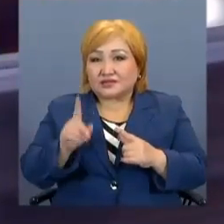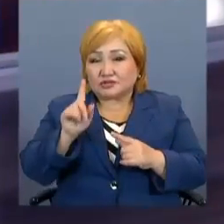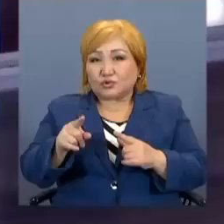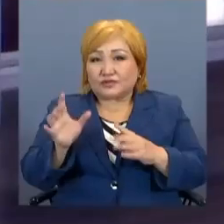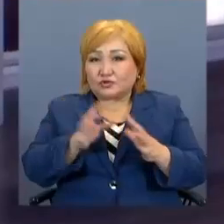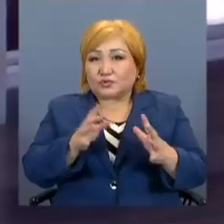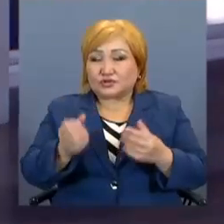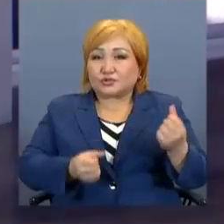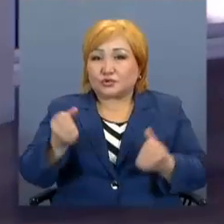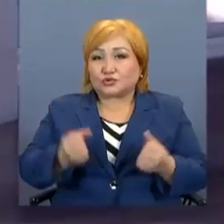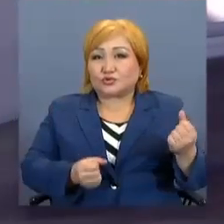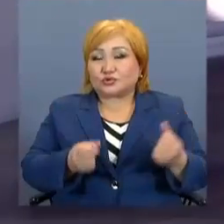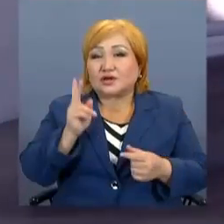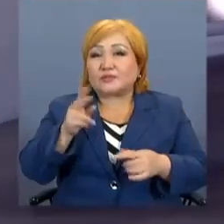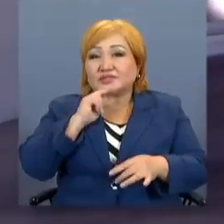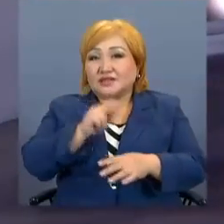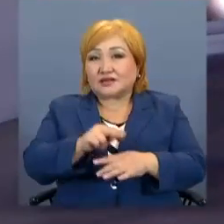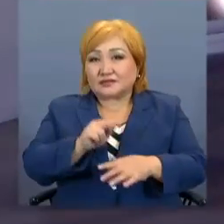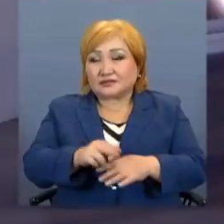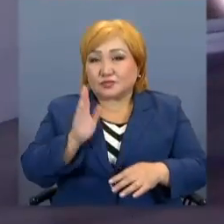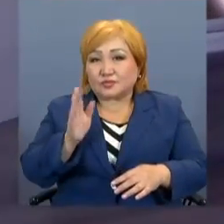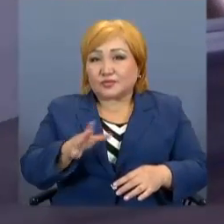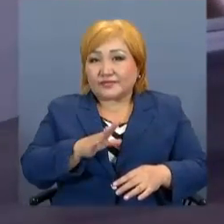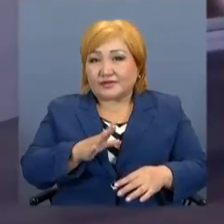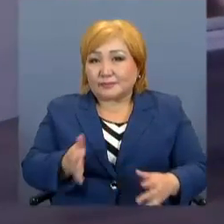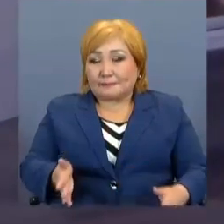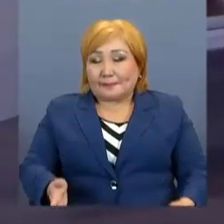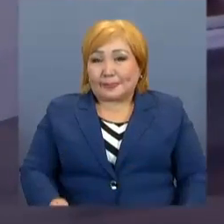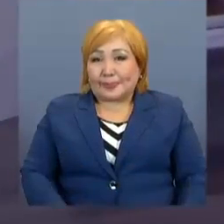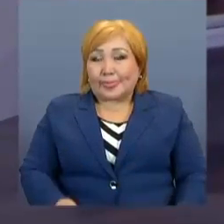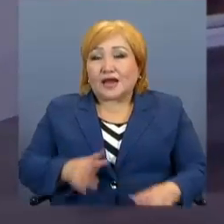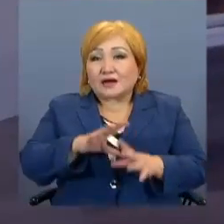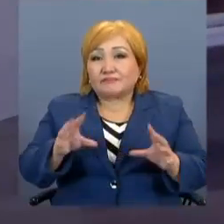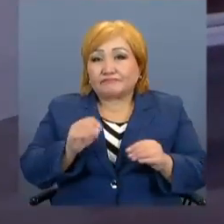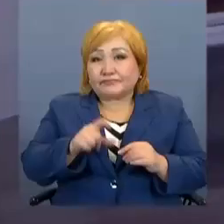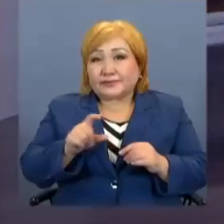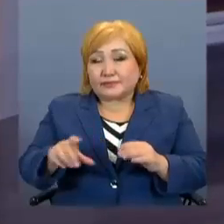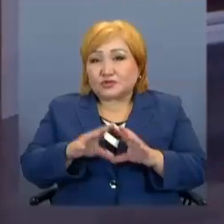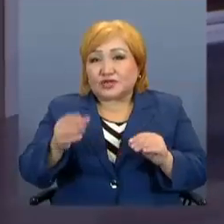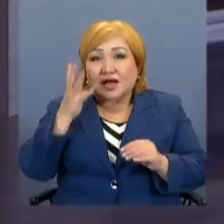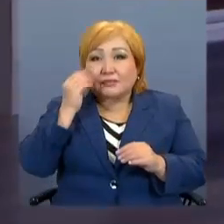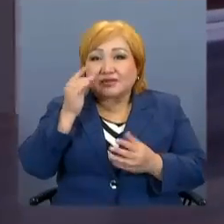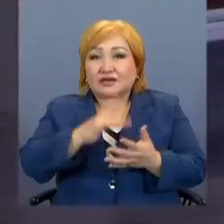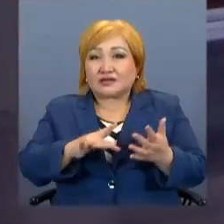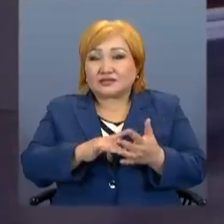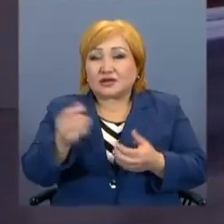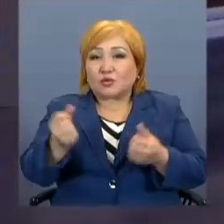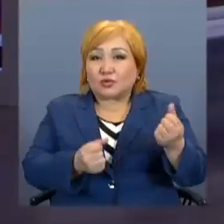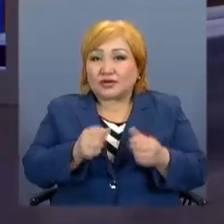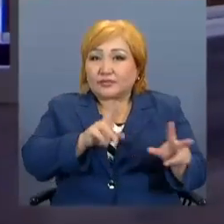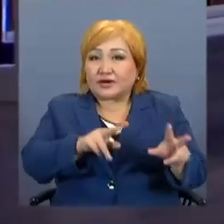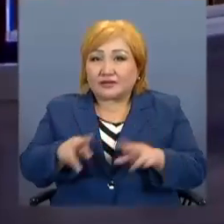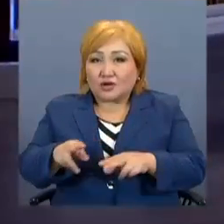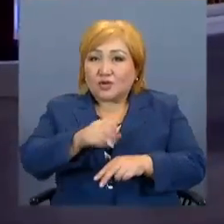Жолаушылар билетсіз жүрген жолаушылар тасымалдары бойынша осы Алматы қаласы көліктік бақылау инспекциясы бойынша